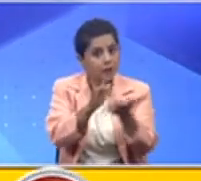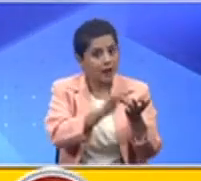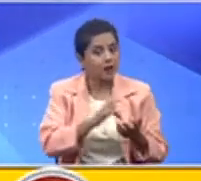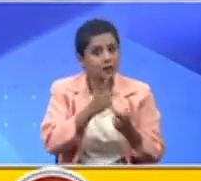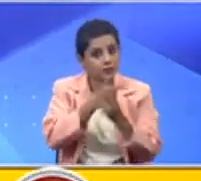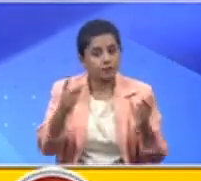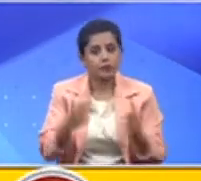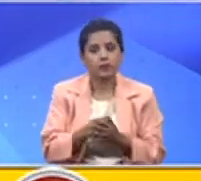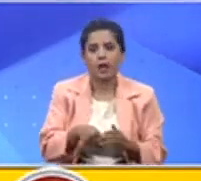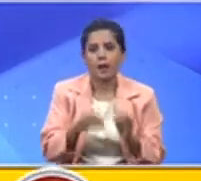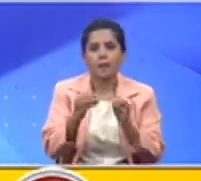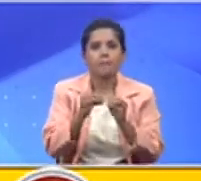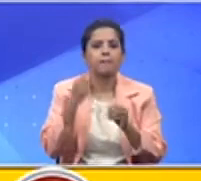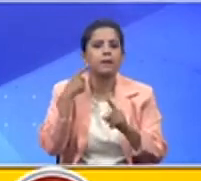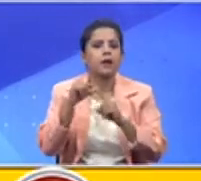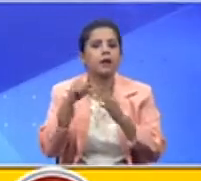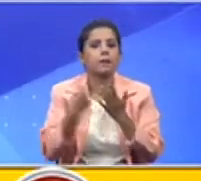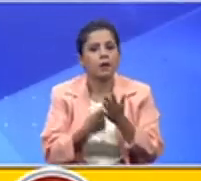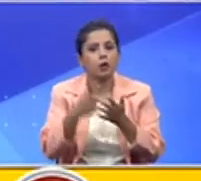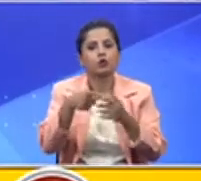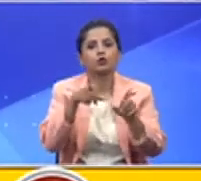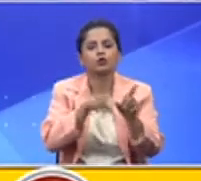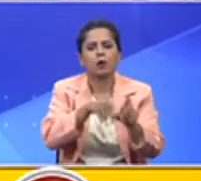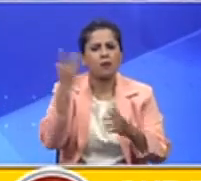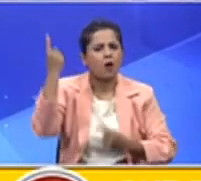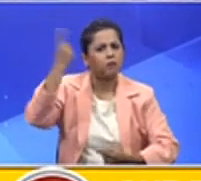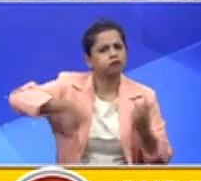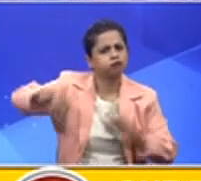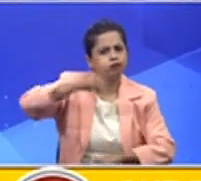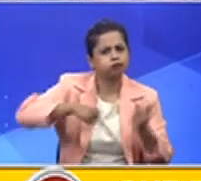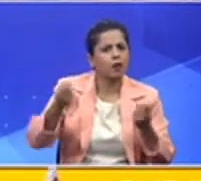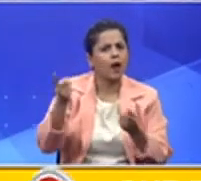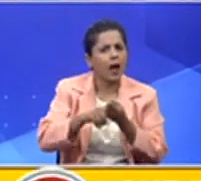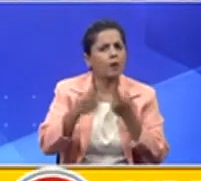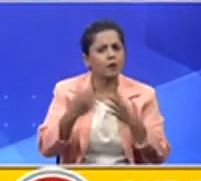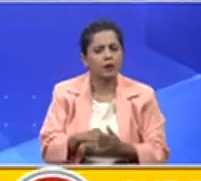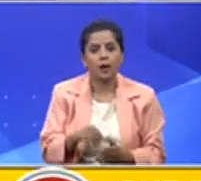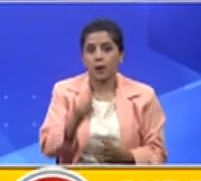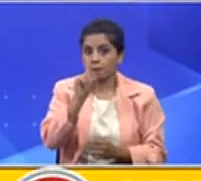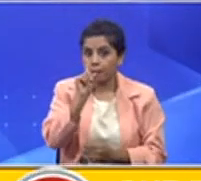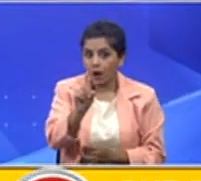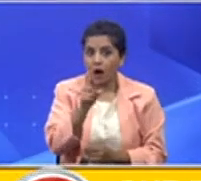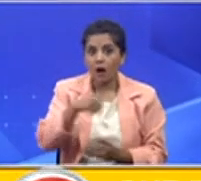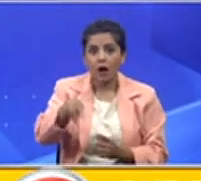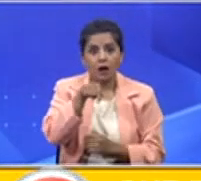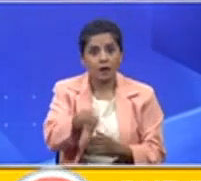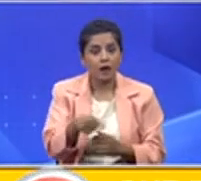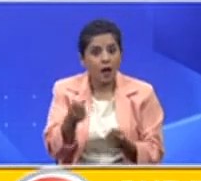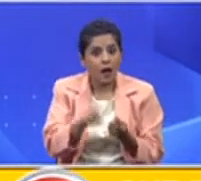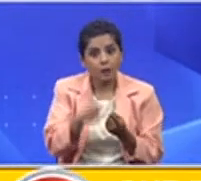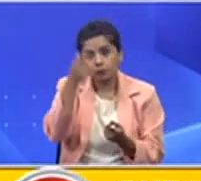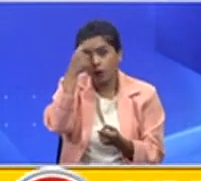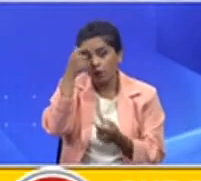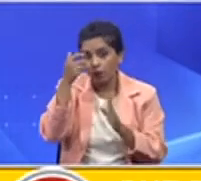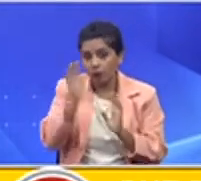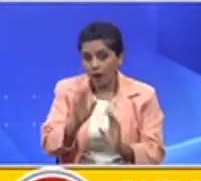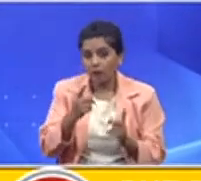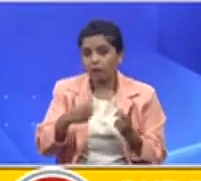बीपर जॉय साइक्लोन भी आया लेकिन साथियों इन आपदाओं के बीच